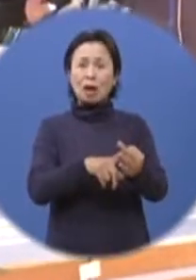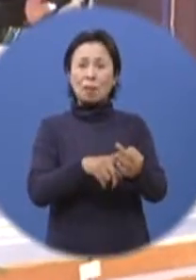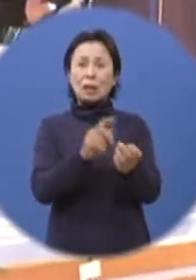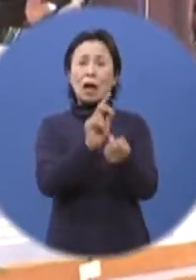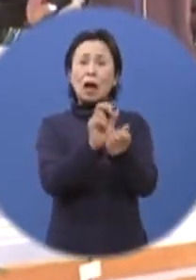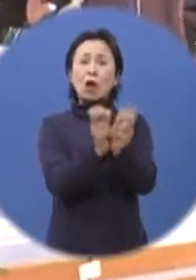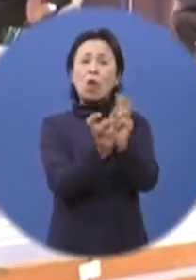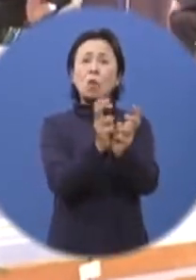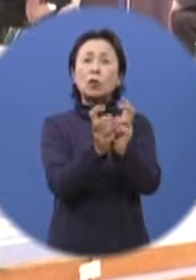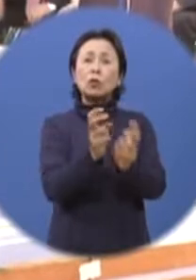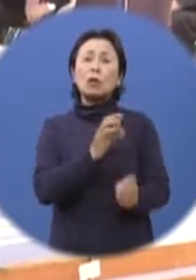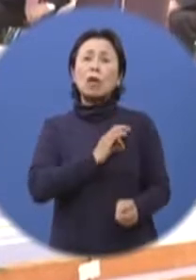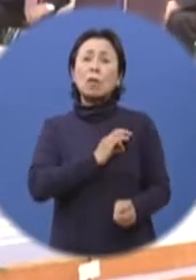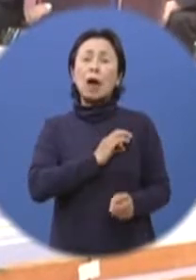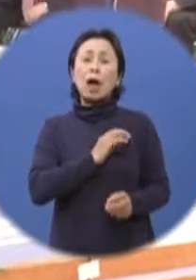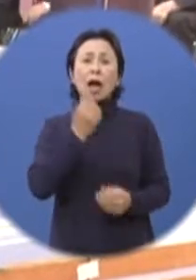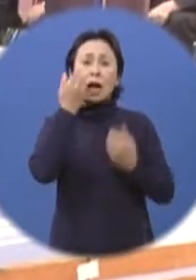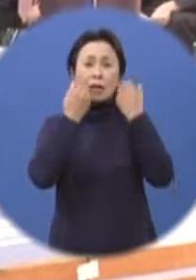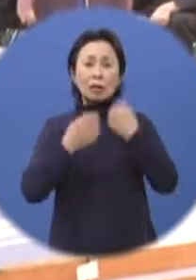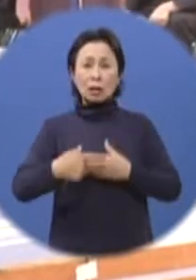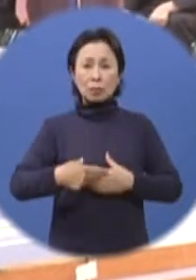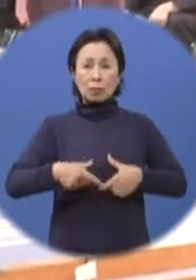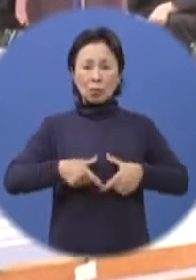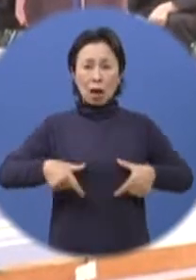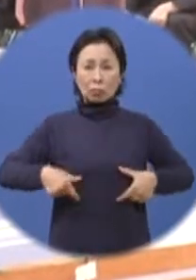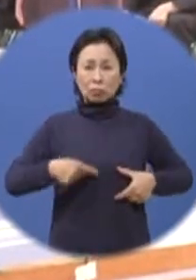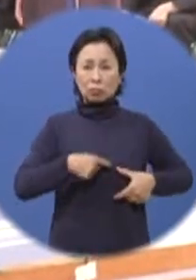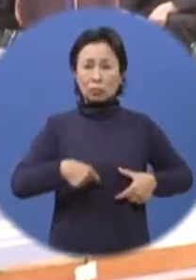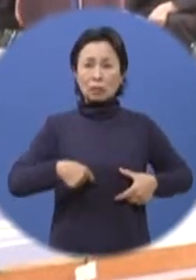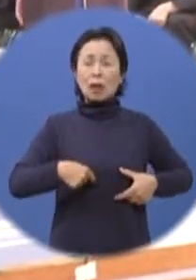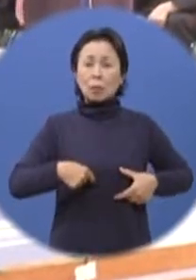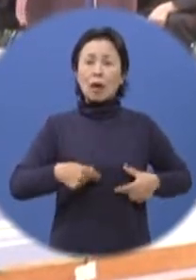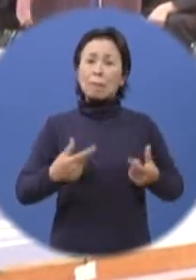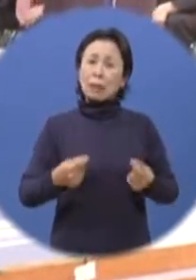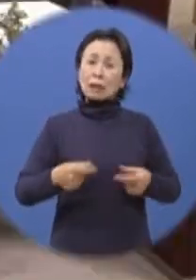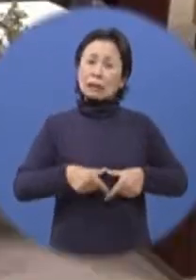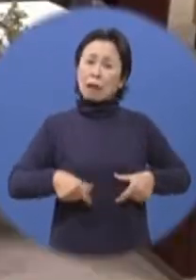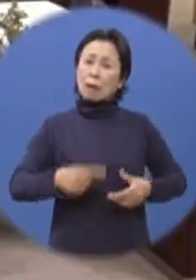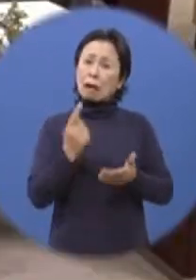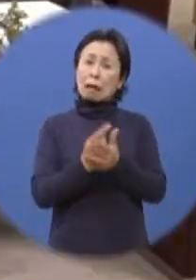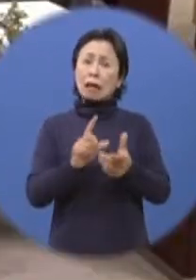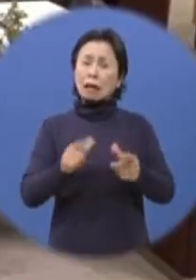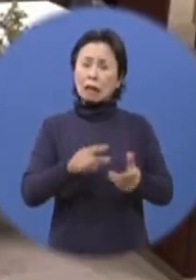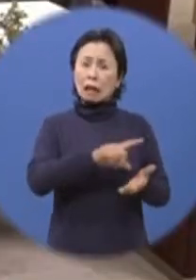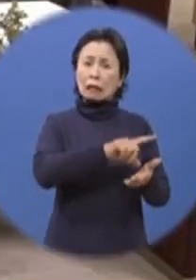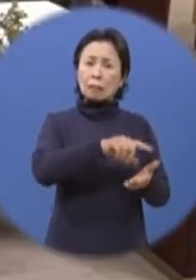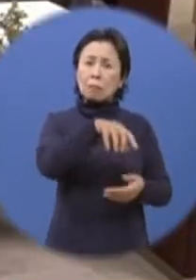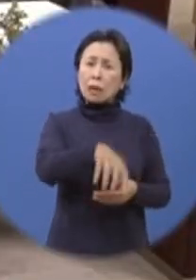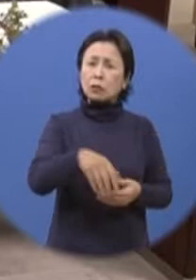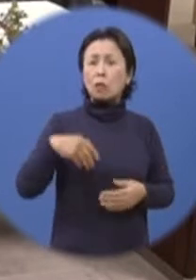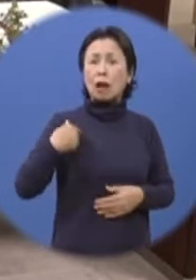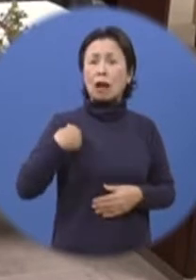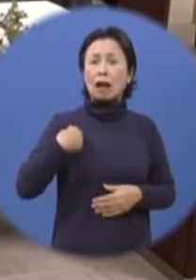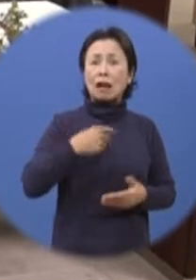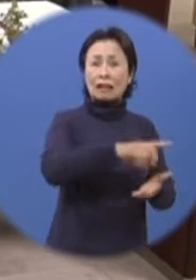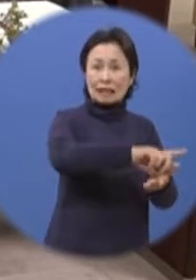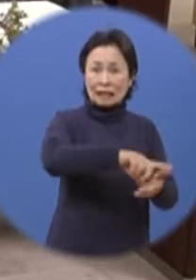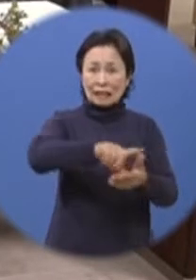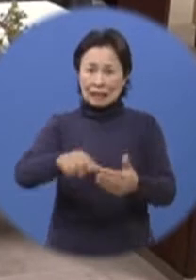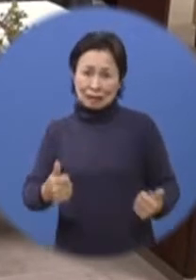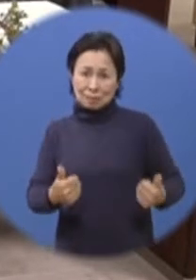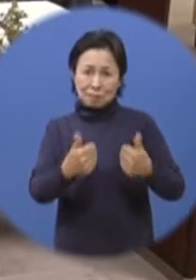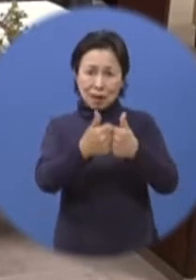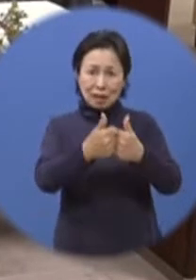けどちょっとねそれやっ地域対抗的な要素もあるから所号っていう風に変えたほうがいいなとかまあそう